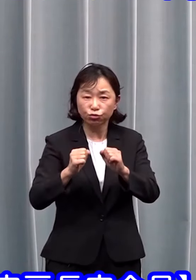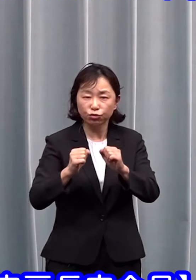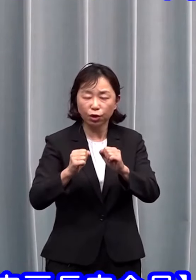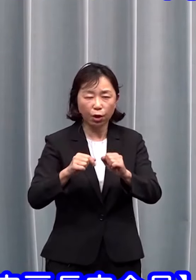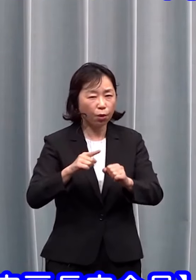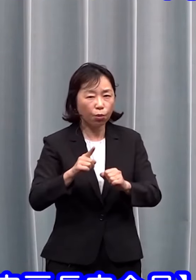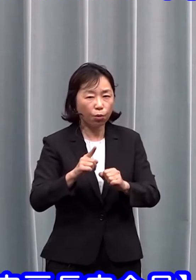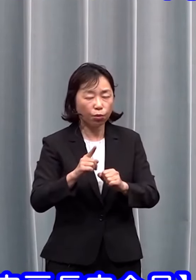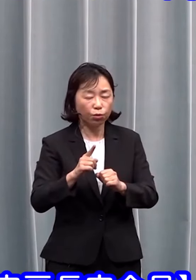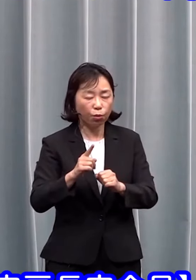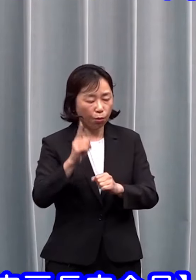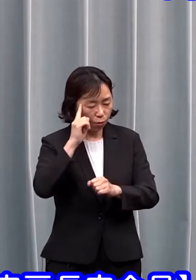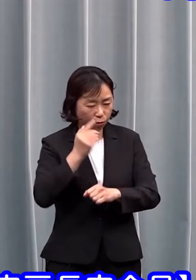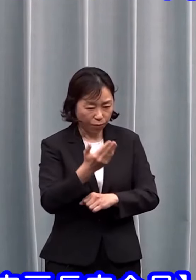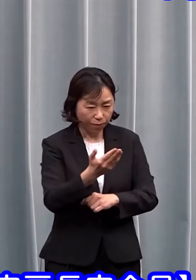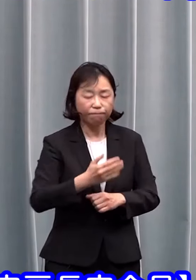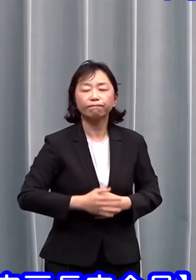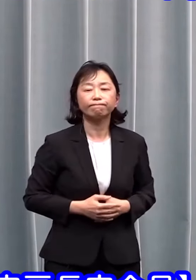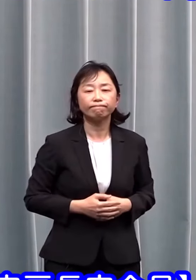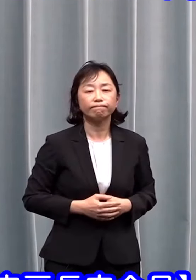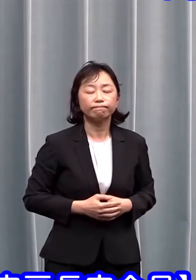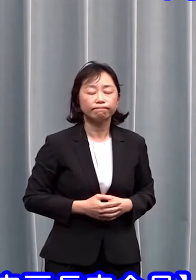ろしいんでしょうか。